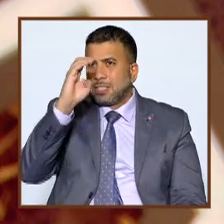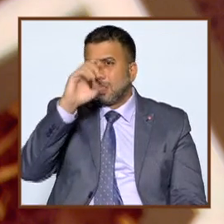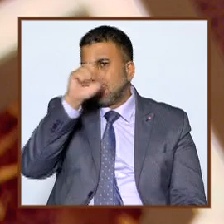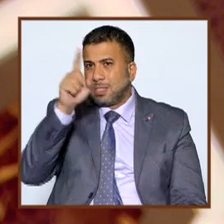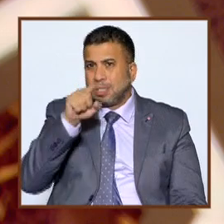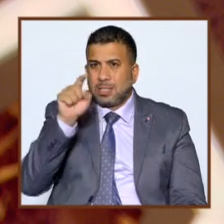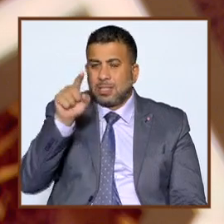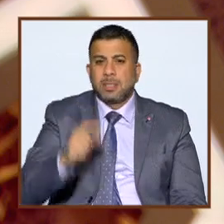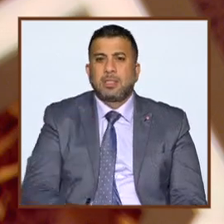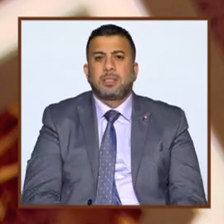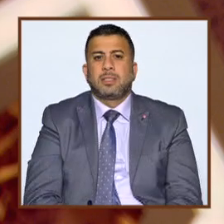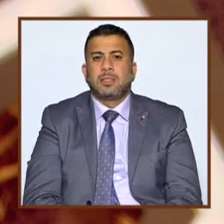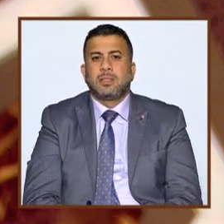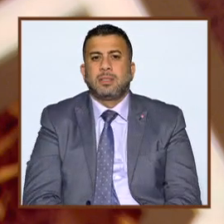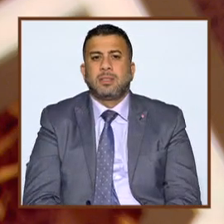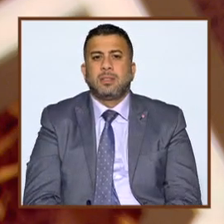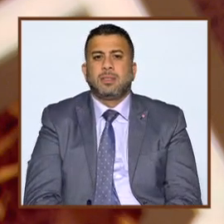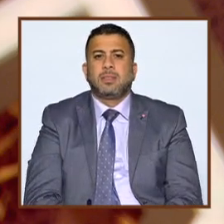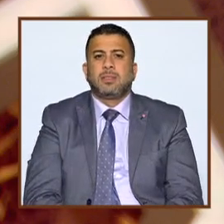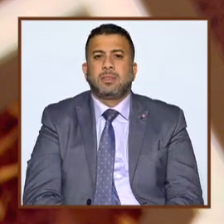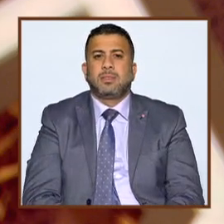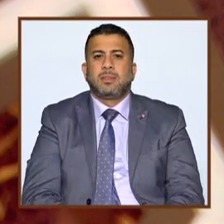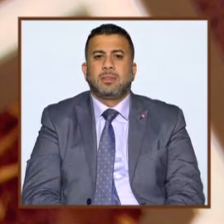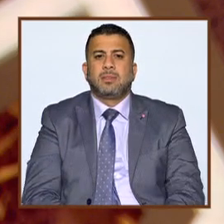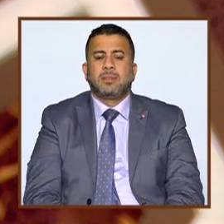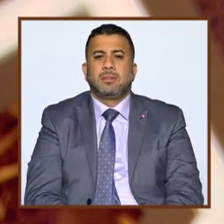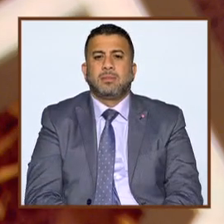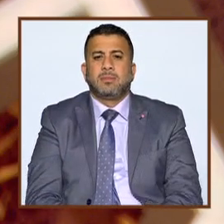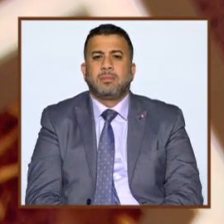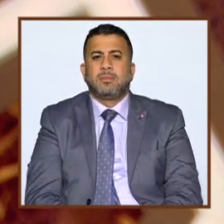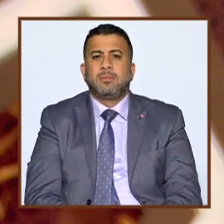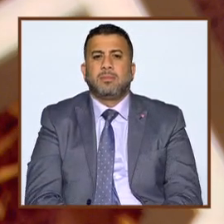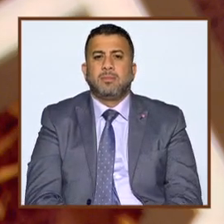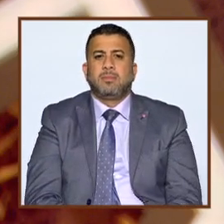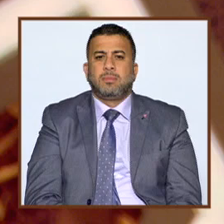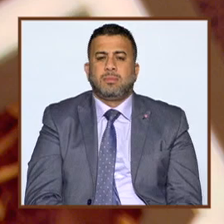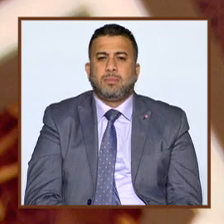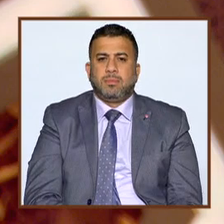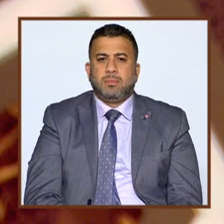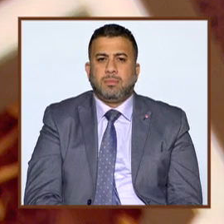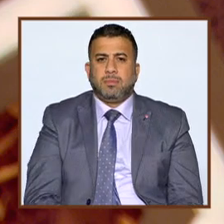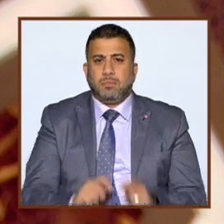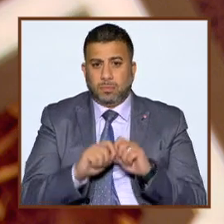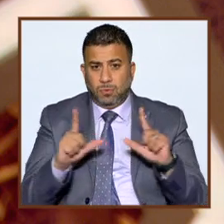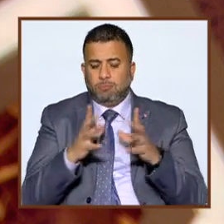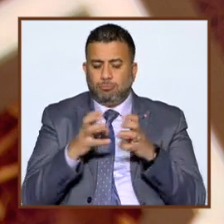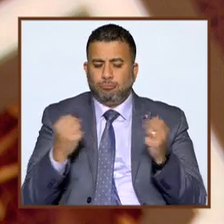العلامة التي هي أشبه بمئذنة أو أشبه بسهم، هذا فيما يتعلق بالسجدة. بارك الله